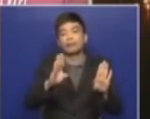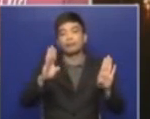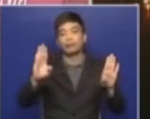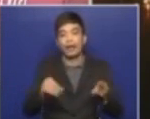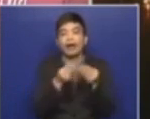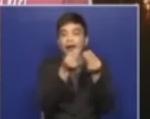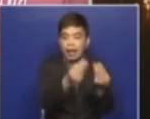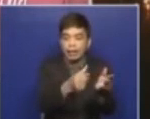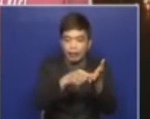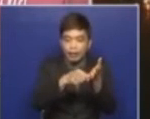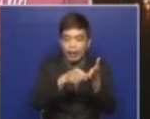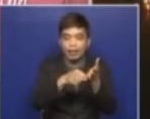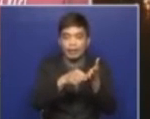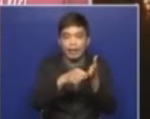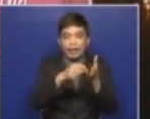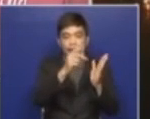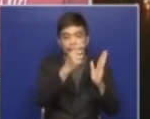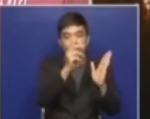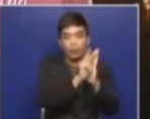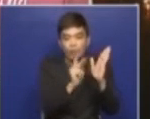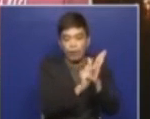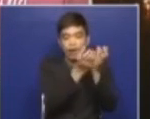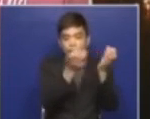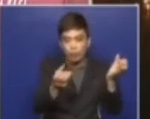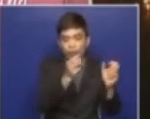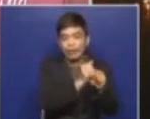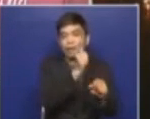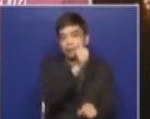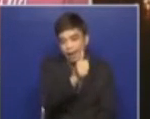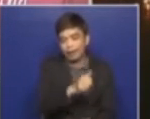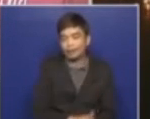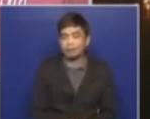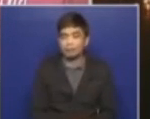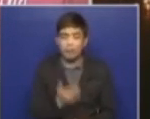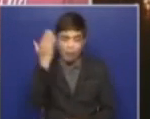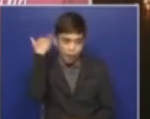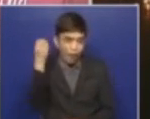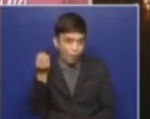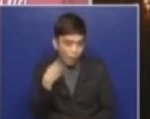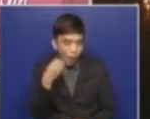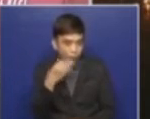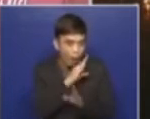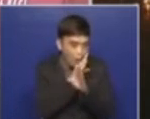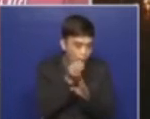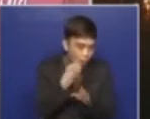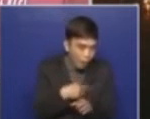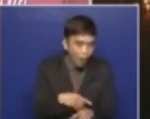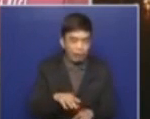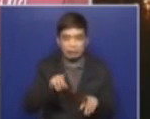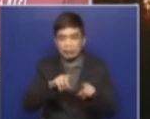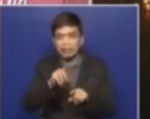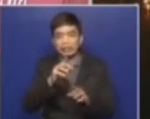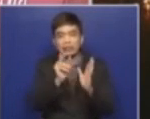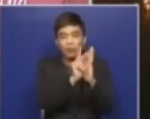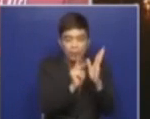ญที่เคยถูกกล่าวหาครหาว่าเป็นรัฐธรรมนูญฉบับตอกฝาโลงประชาธิปไตยทัน